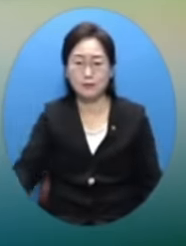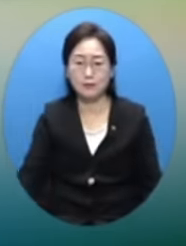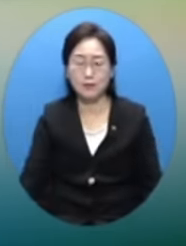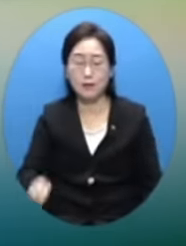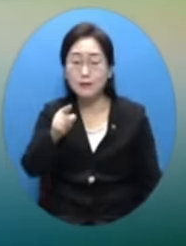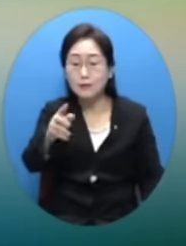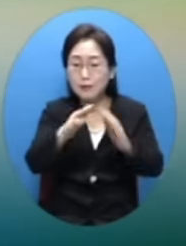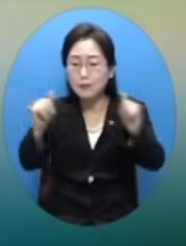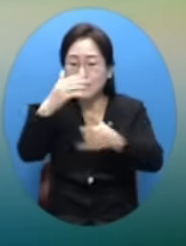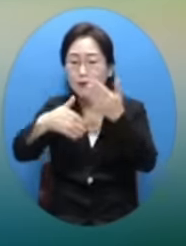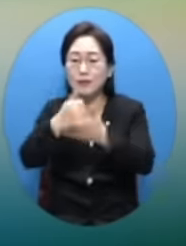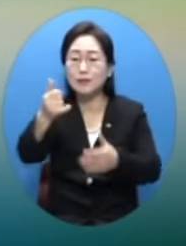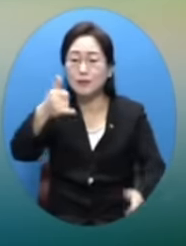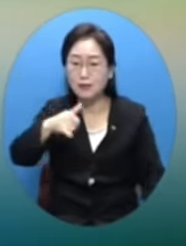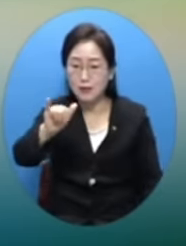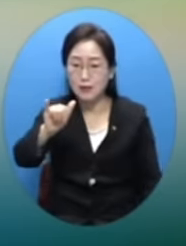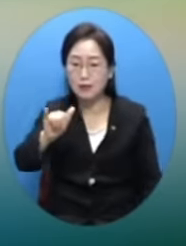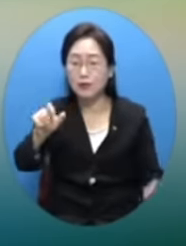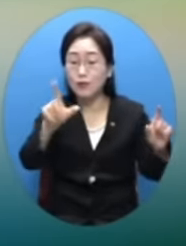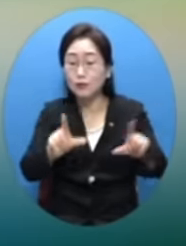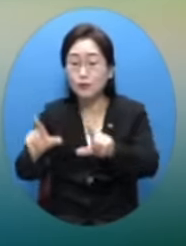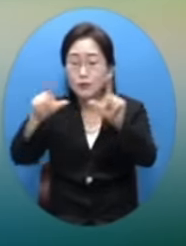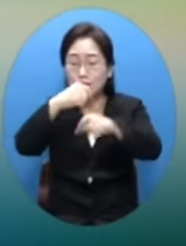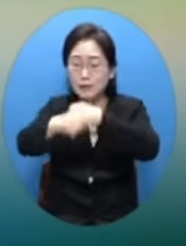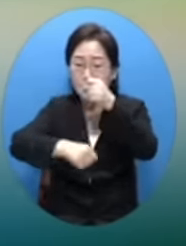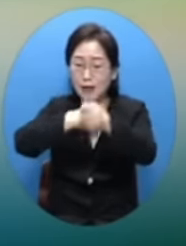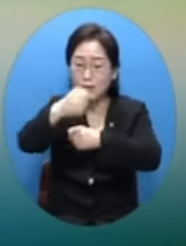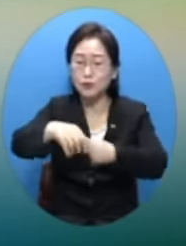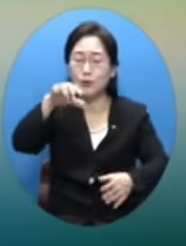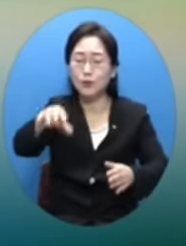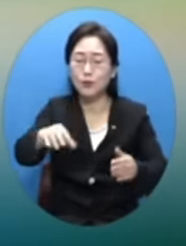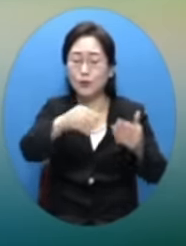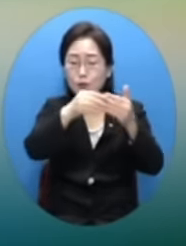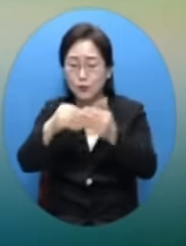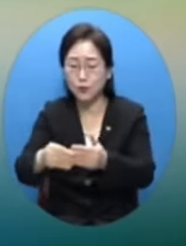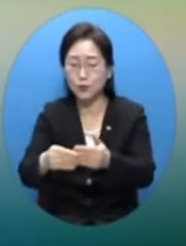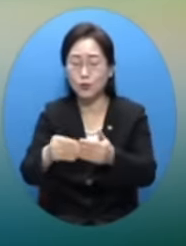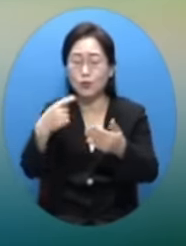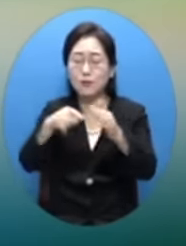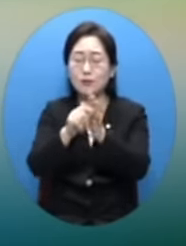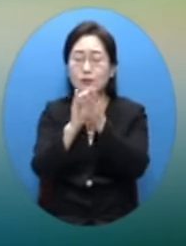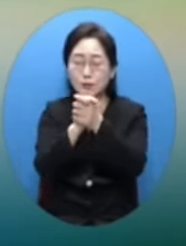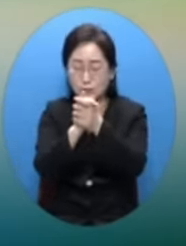그들을 하나님의 자녀가 누리는 자유와 빛으로 인도하여 주시기를 기도합니다.